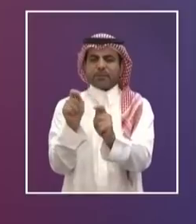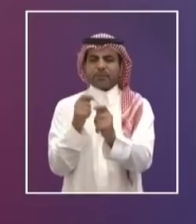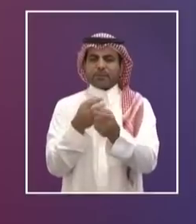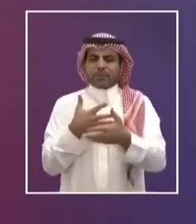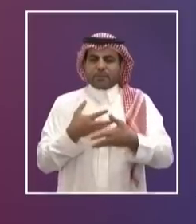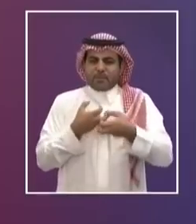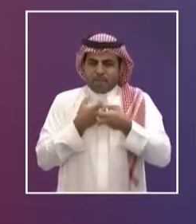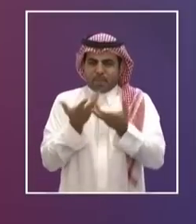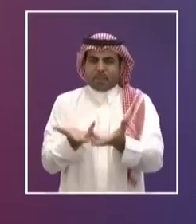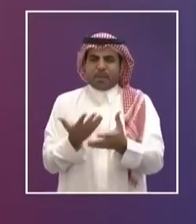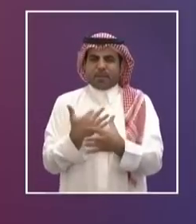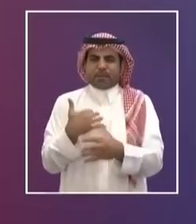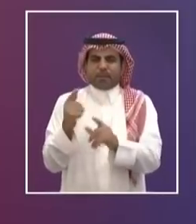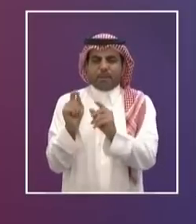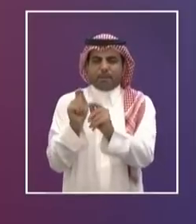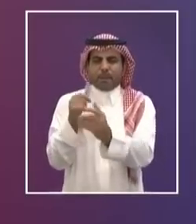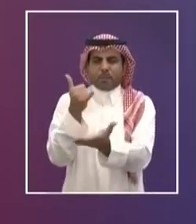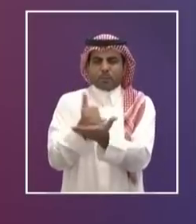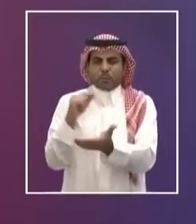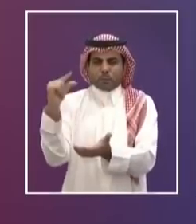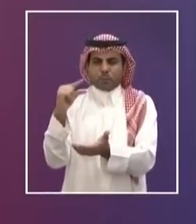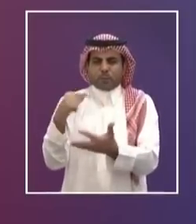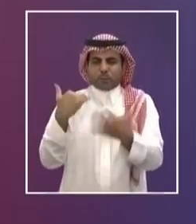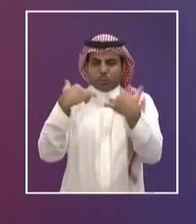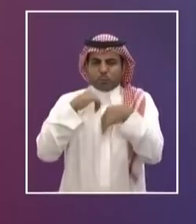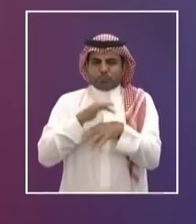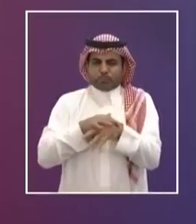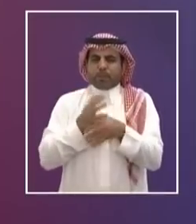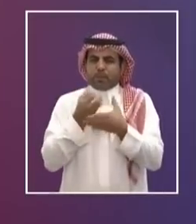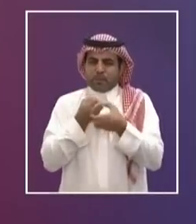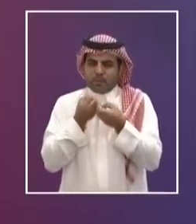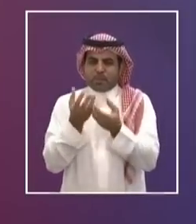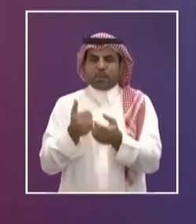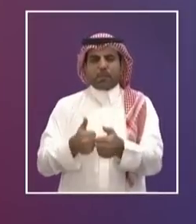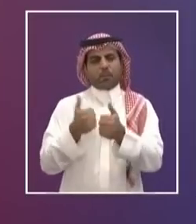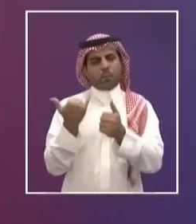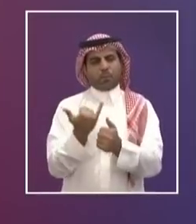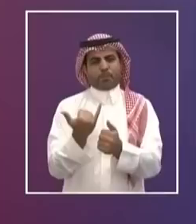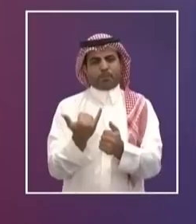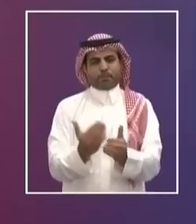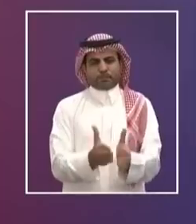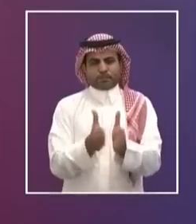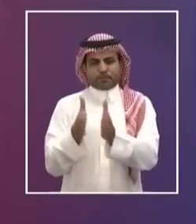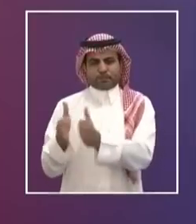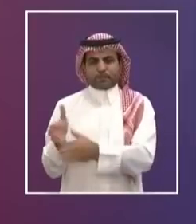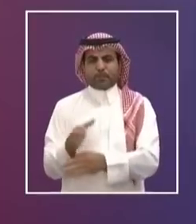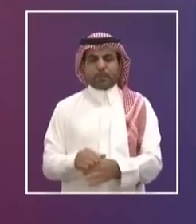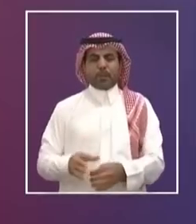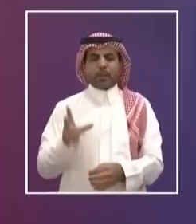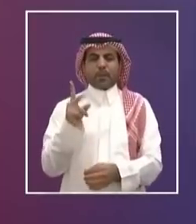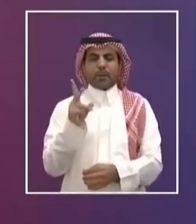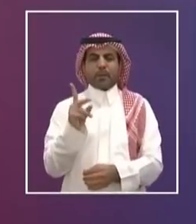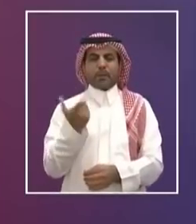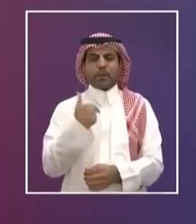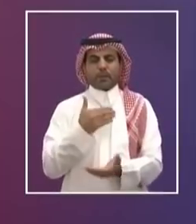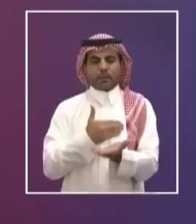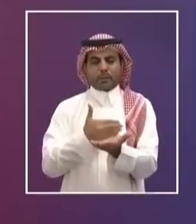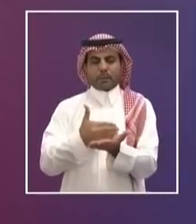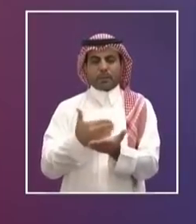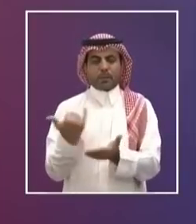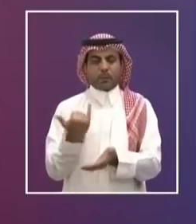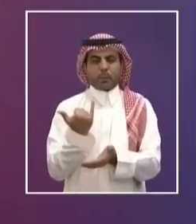أو بالمختصين إن احتاجوا ذلك. من الأمور الأخرى ونخص